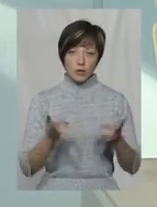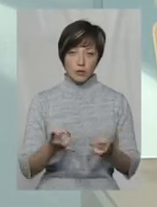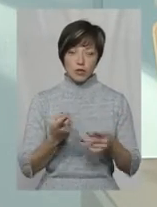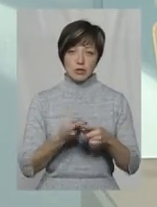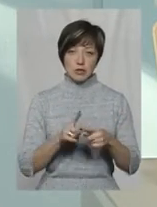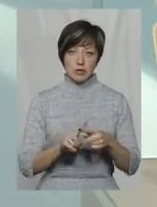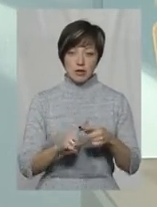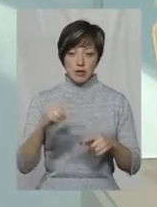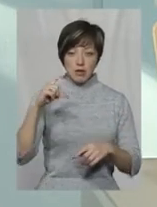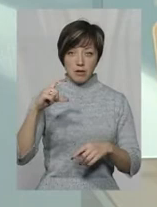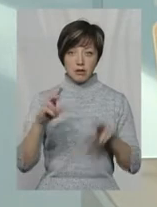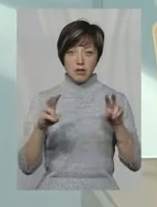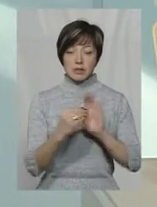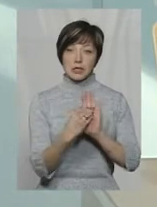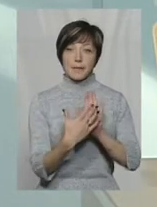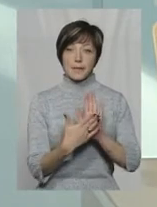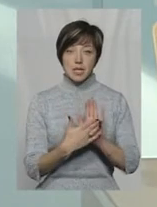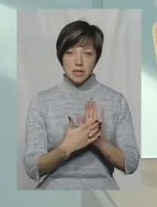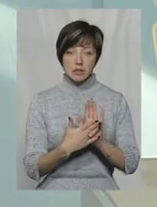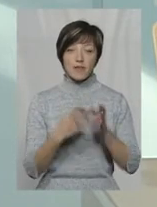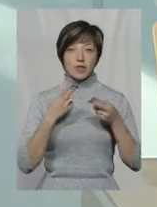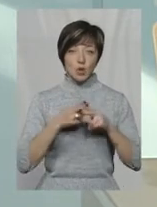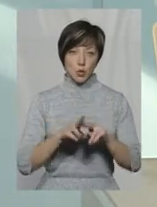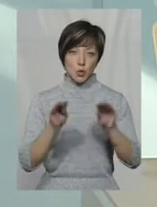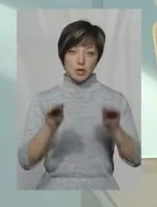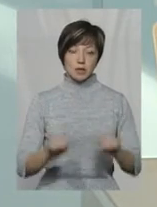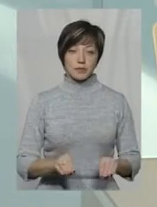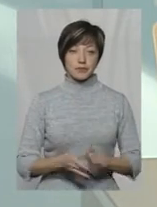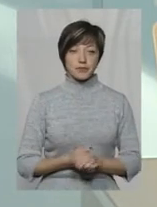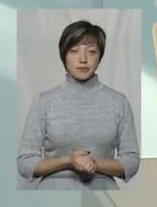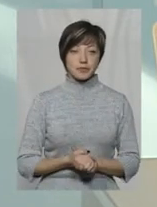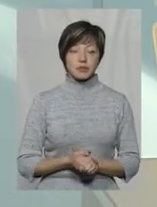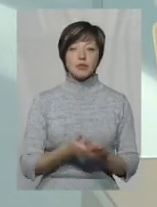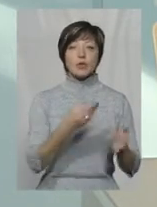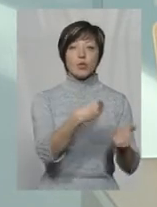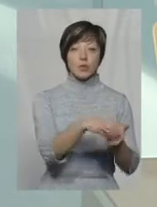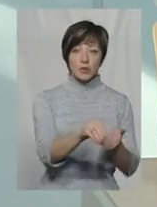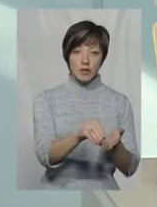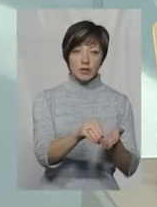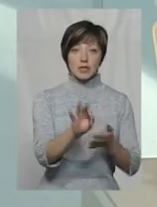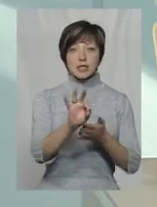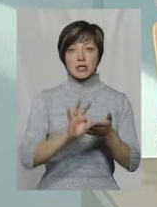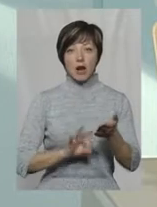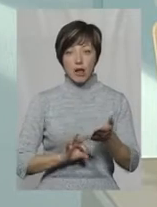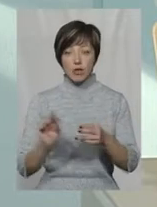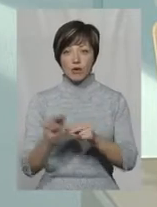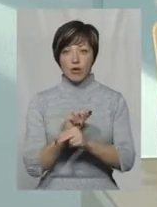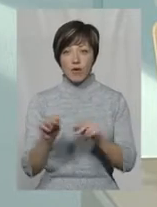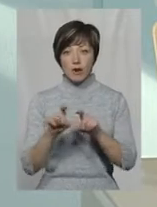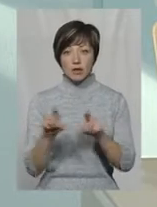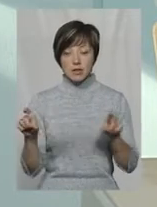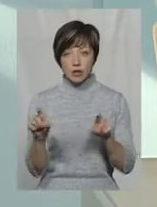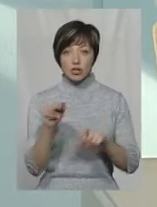вакцина, і те, що записано в інструкції. Взяли вакцину, чи зразу вже в лікувальний